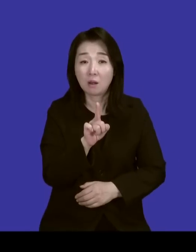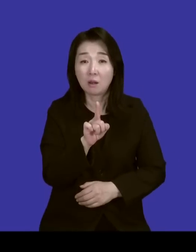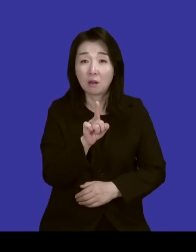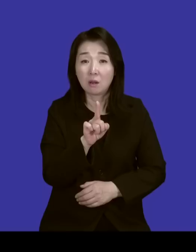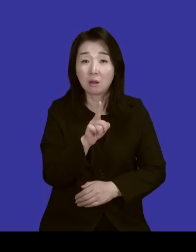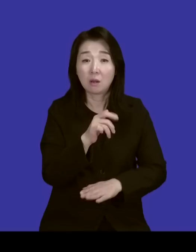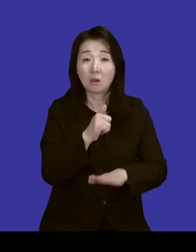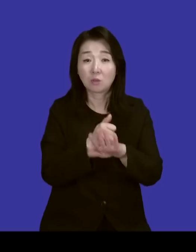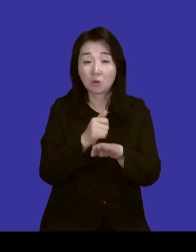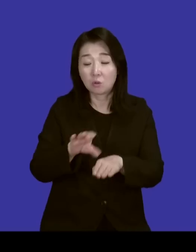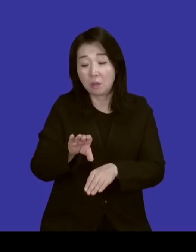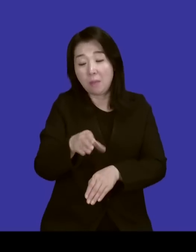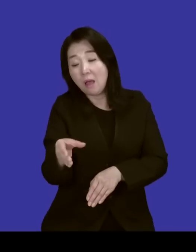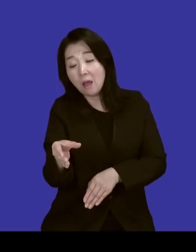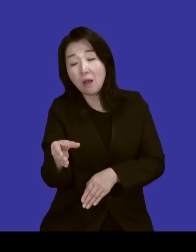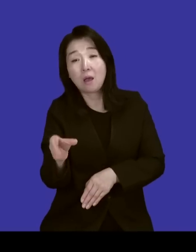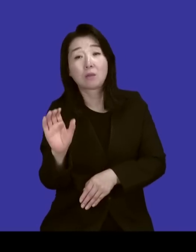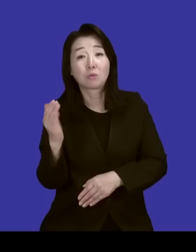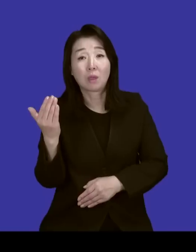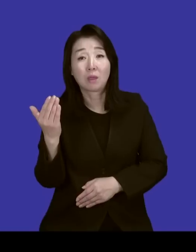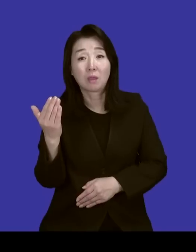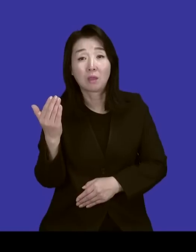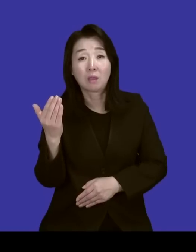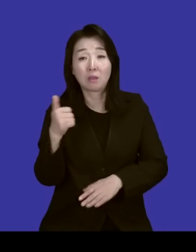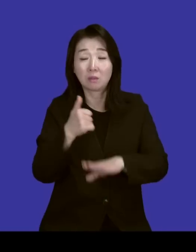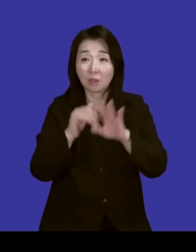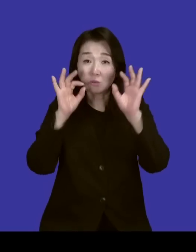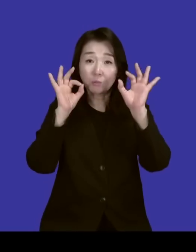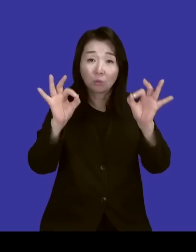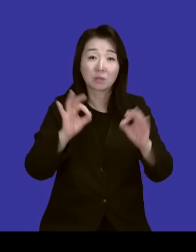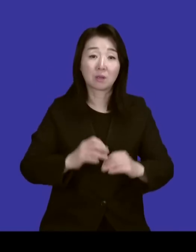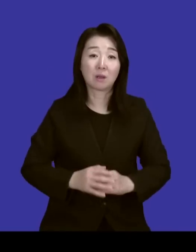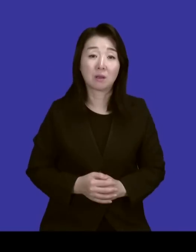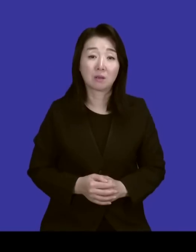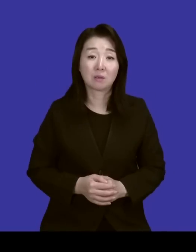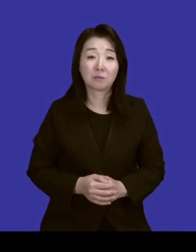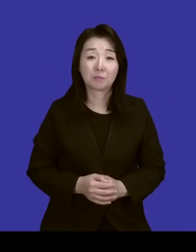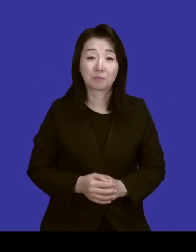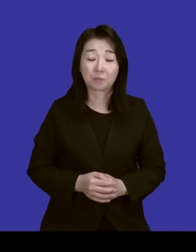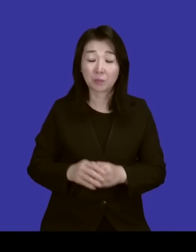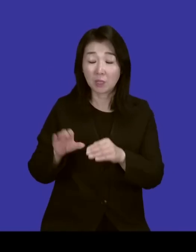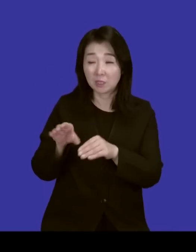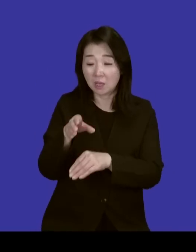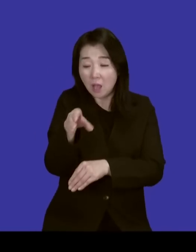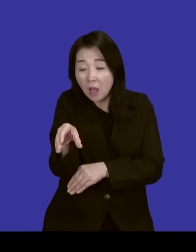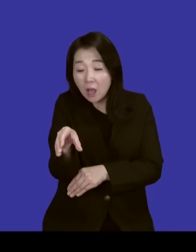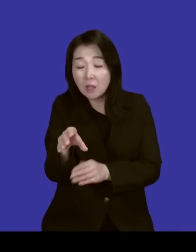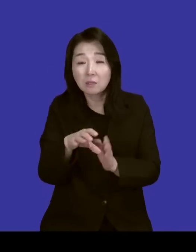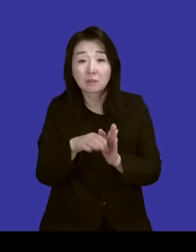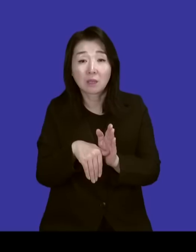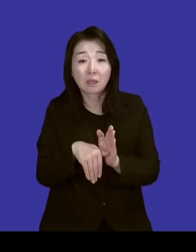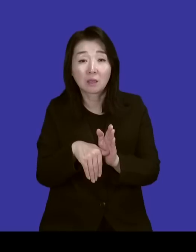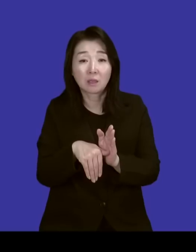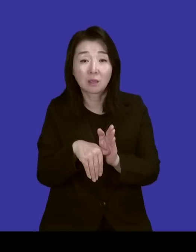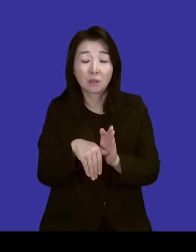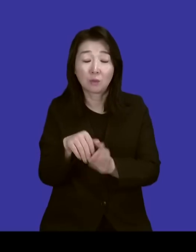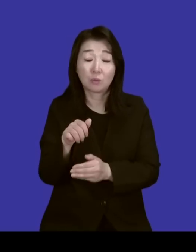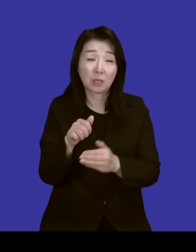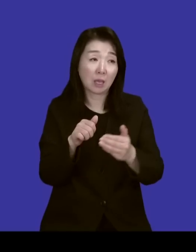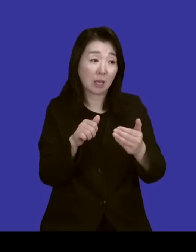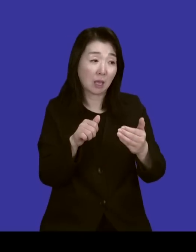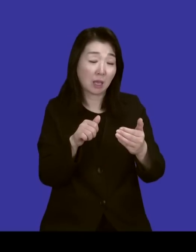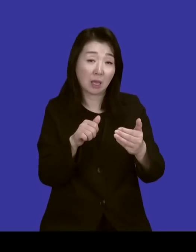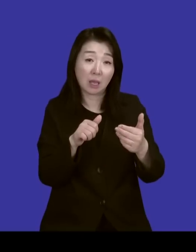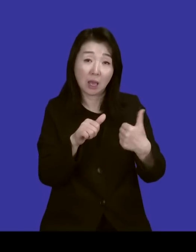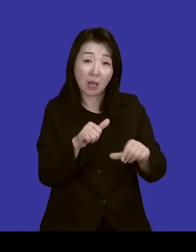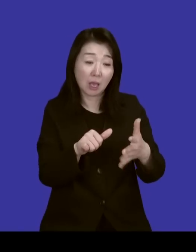이렇게 틀어박히게 되었는데 예. 나중에 얘기를 들어보니까 막 박히면서 우리 운전하던 저희 아이가